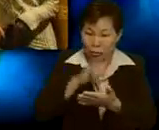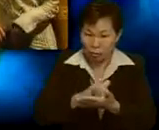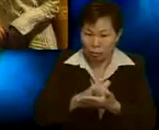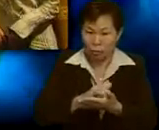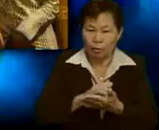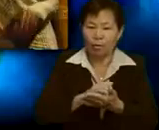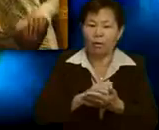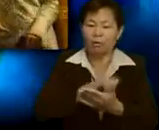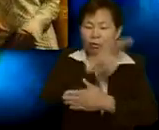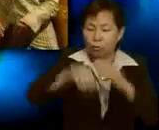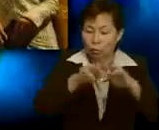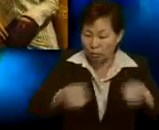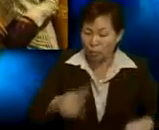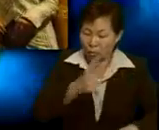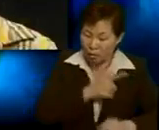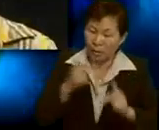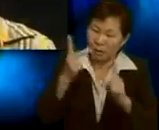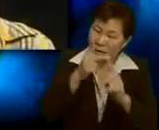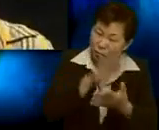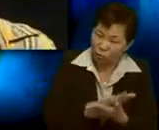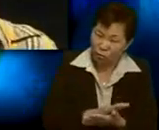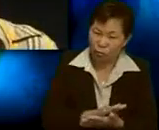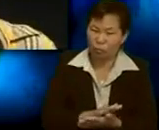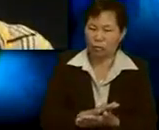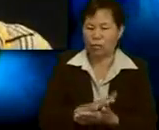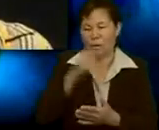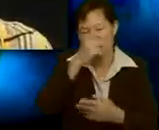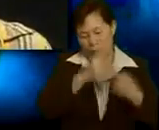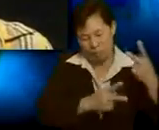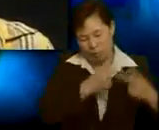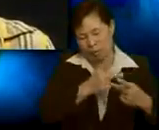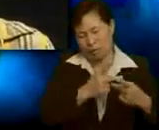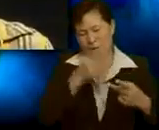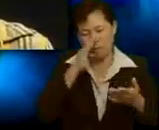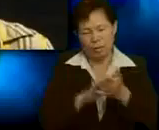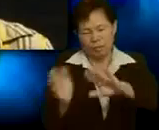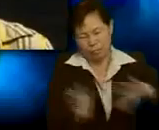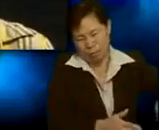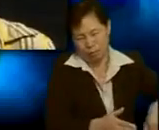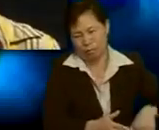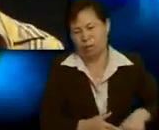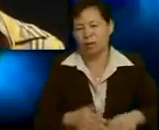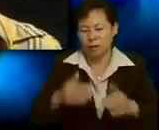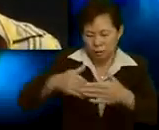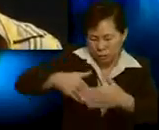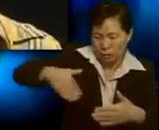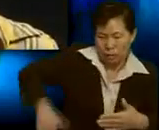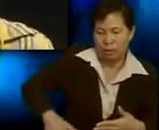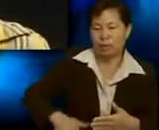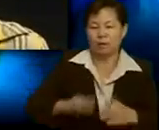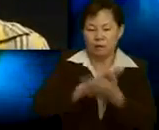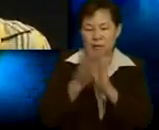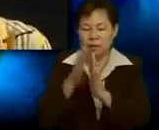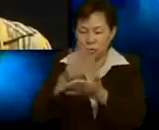kepada pelajar-pelajar yang malas untuk ke sekolah tu, kikislah perangai buruk itu sebelum terlambat. Jadikanlah sekolah sebagai rumah kedua dan